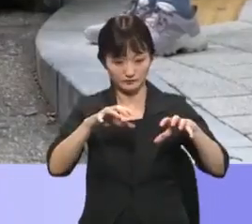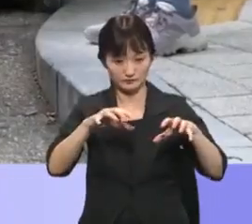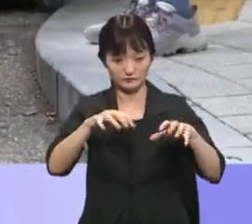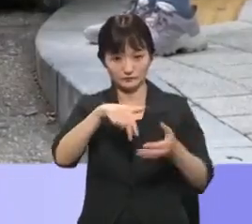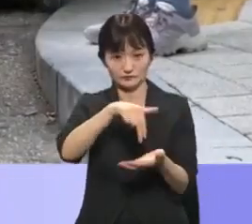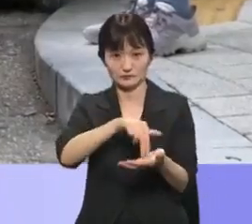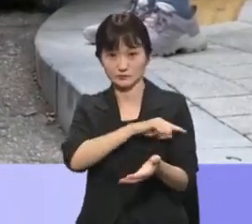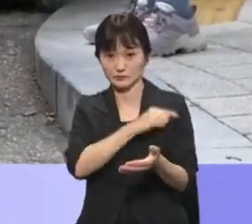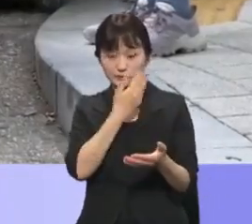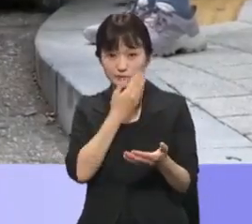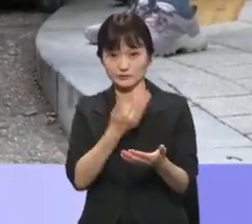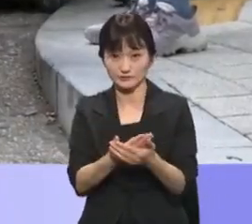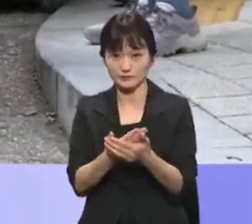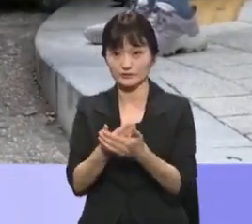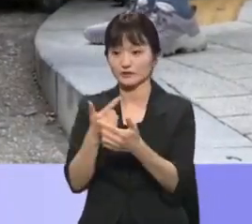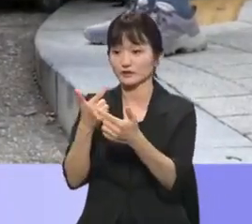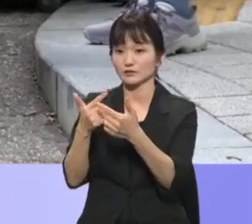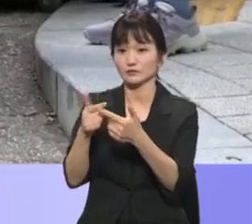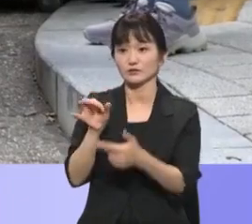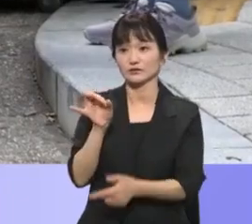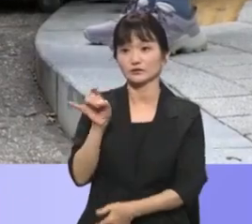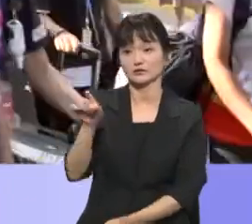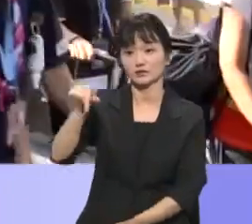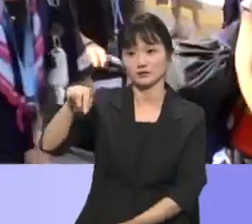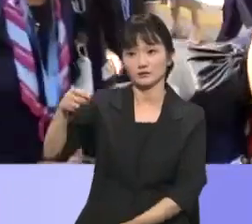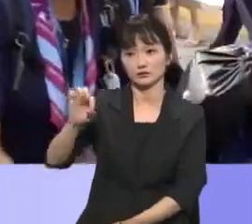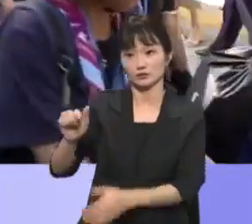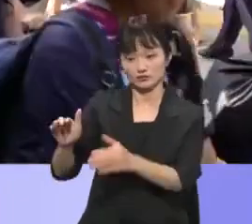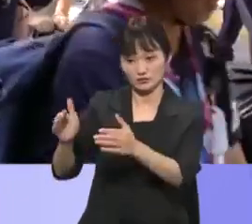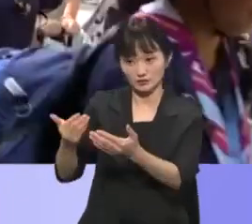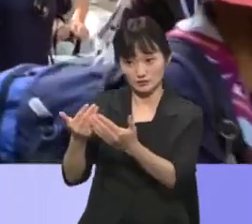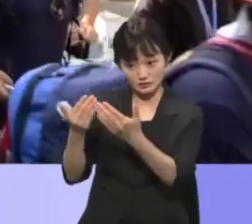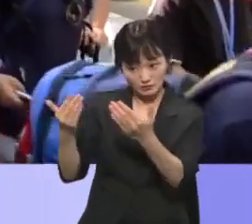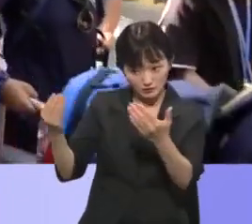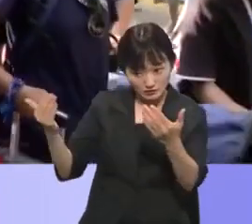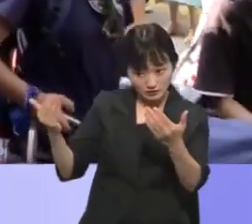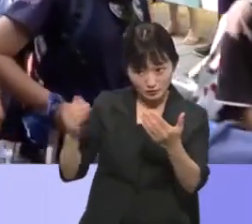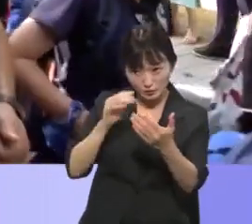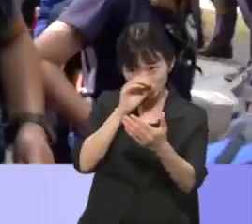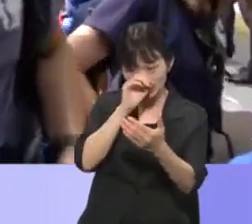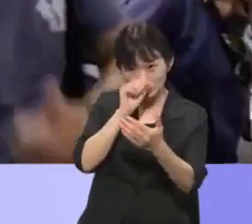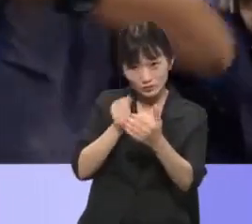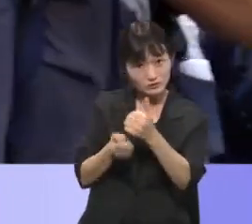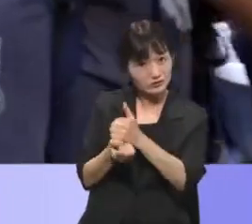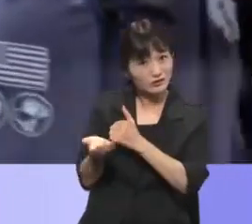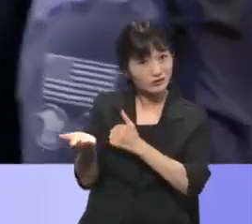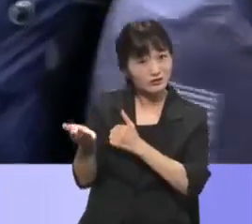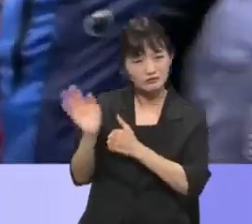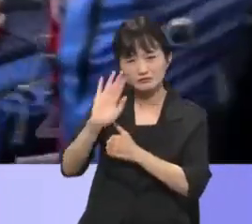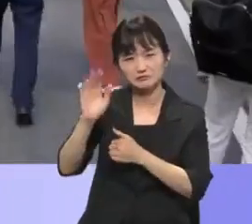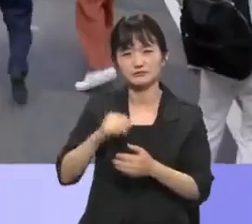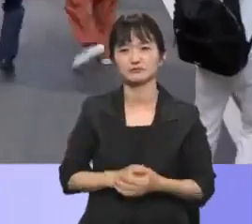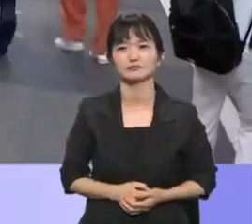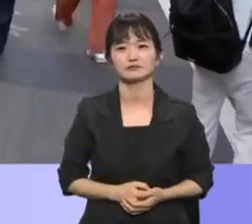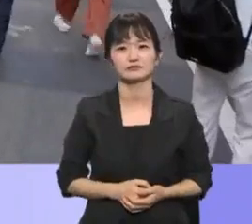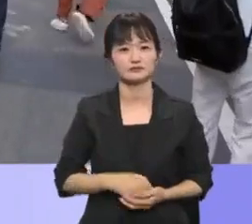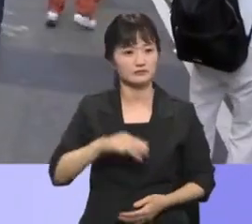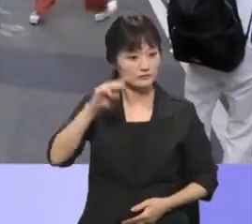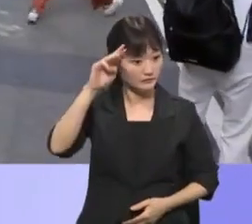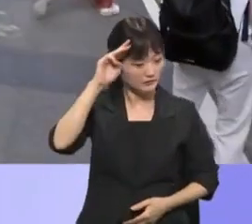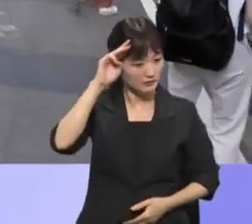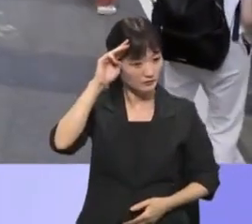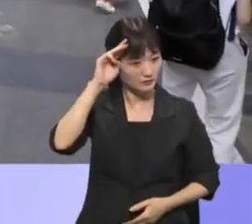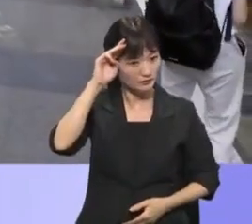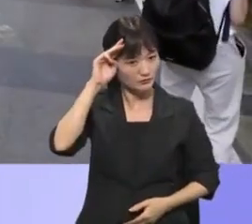유치와 관련돼서도 좋은 영향을 끼쳤다고 보기는 어렵겠죠 근데 앞으로 이제 우리가 철수는 했지만 사후